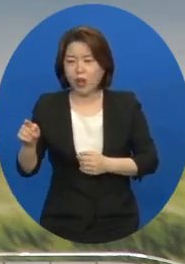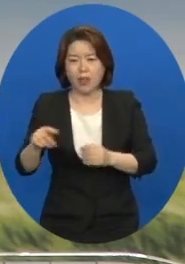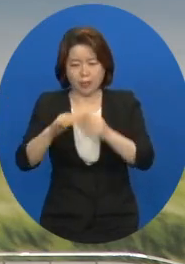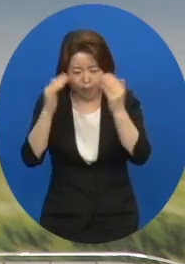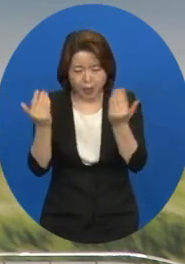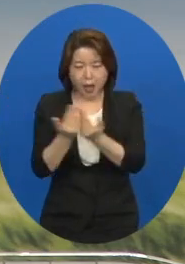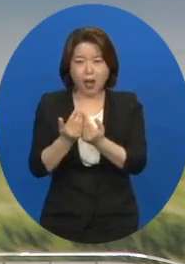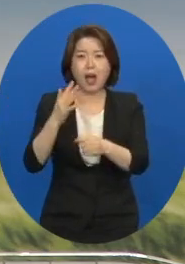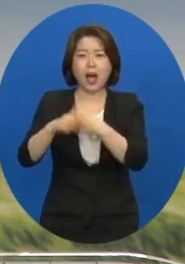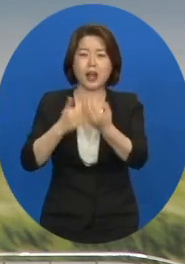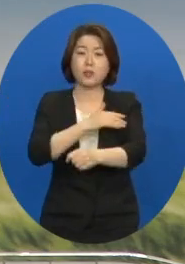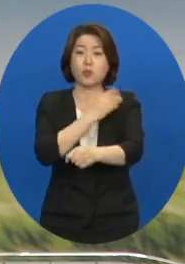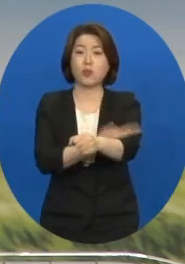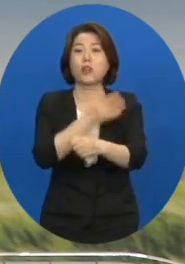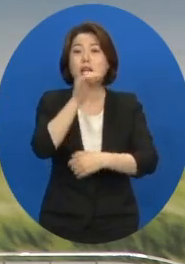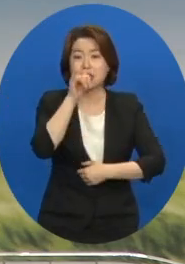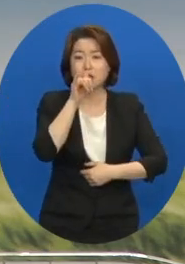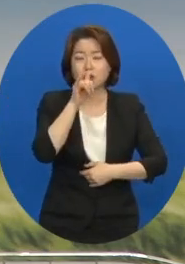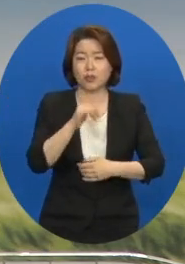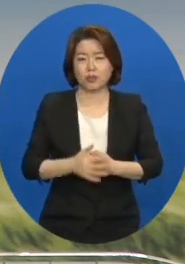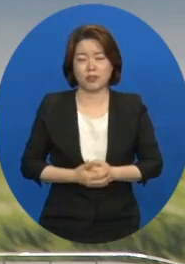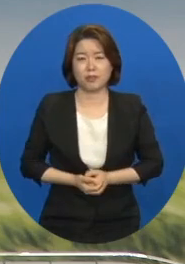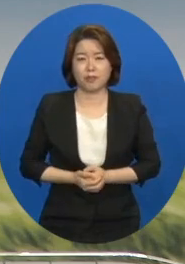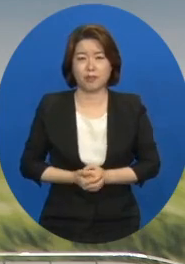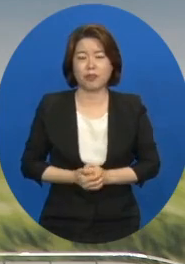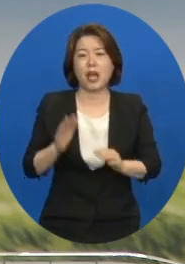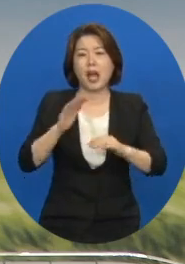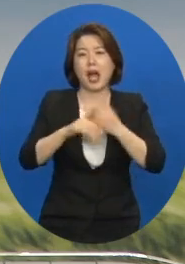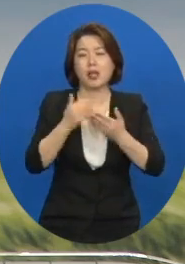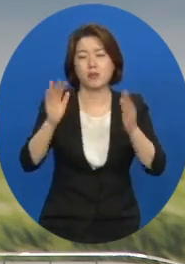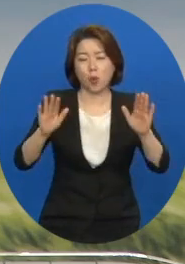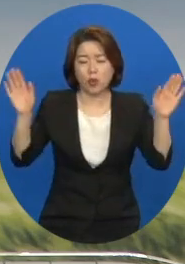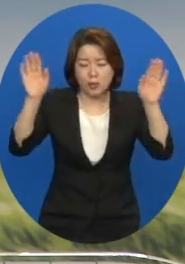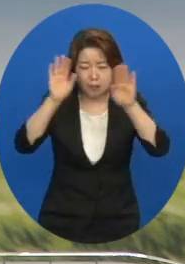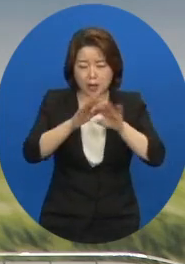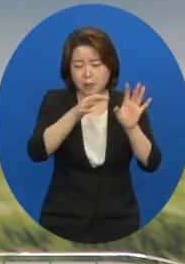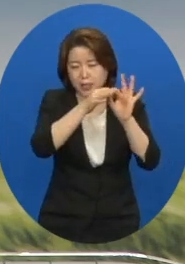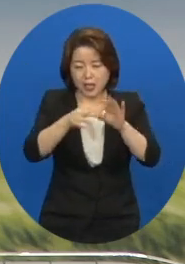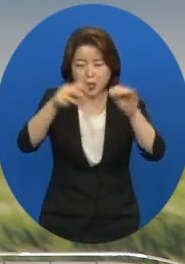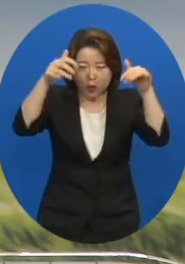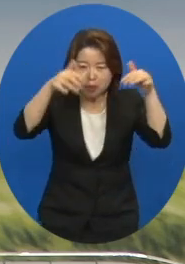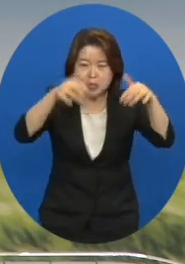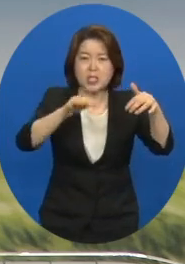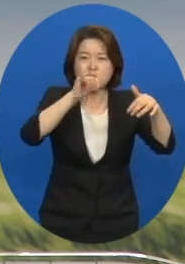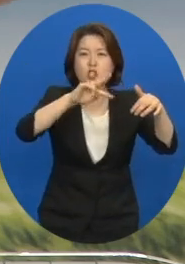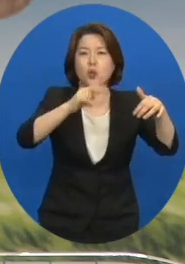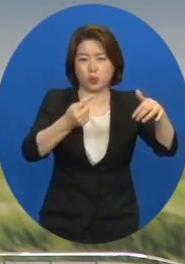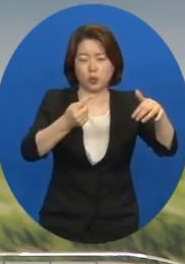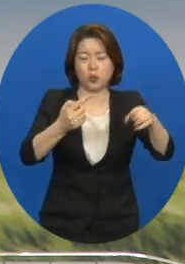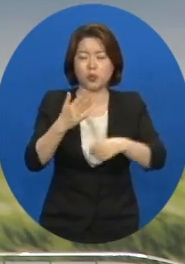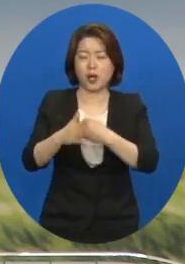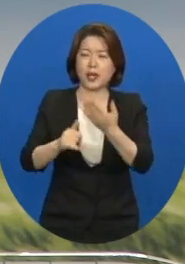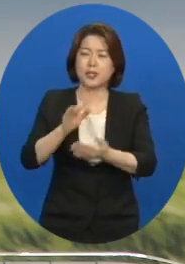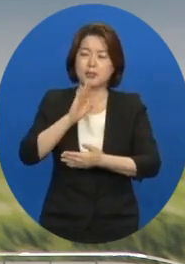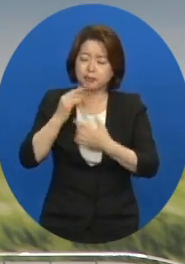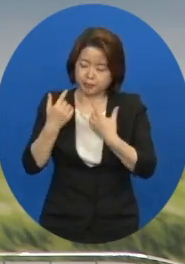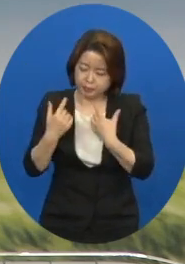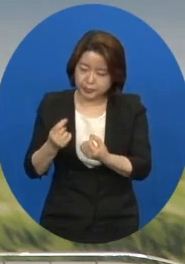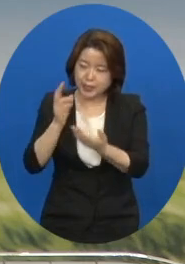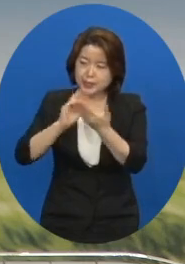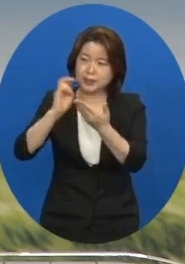있으세요. 하나님, 오늘 밤에 계속 비가 올지라도 하나님은 마땅히 찬양 받으실